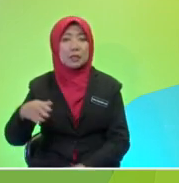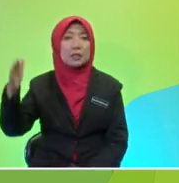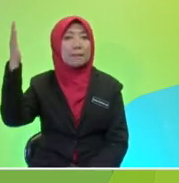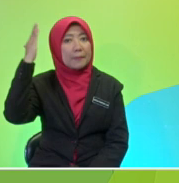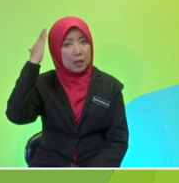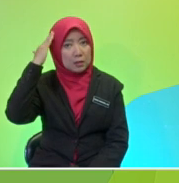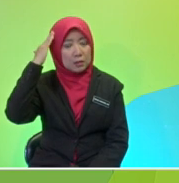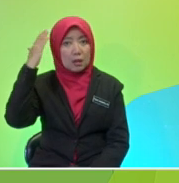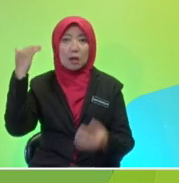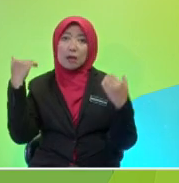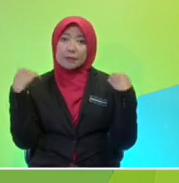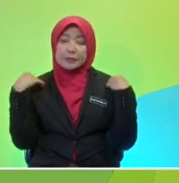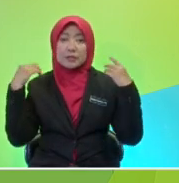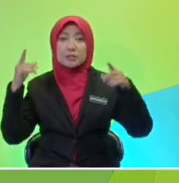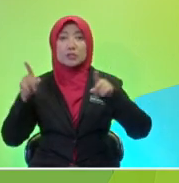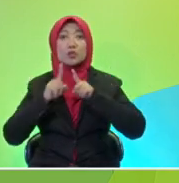ada sesungut